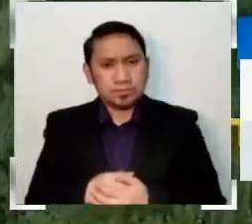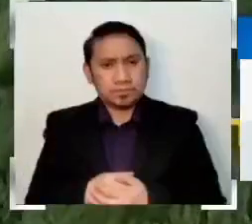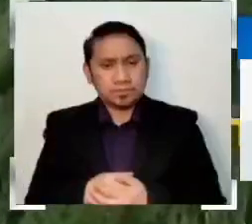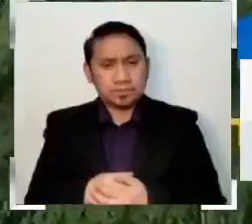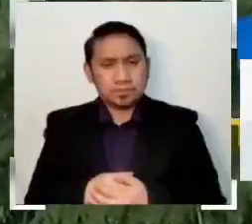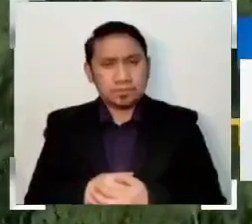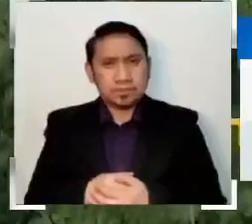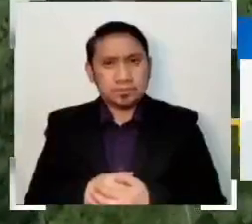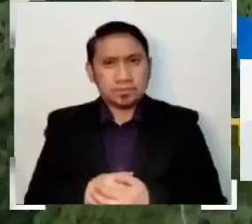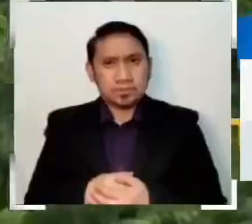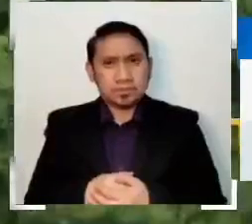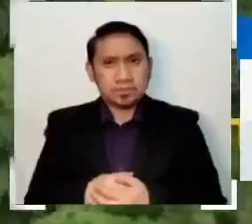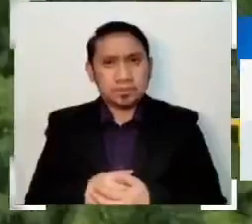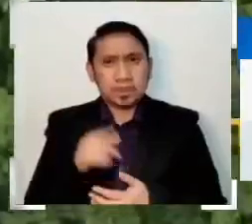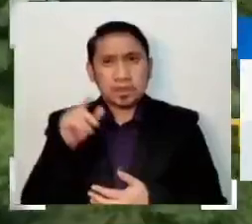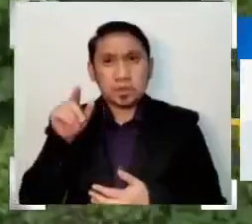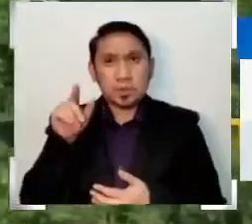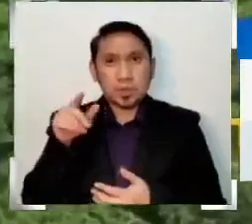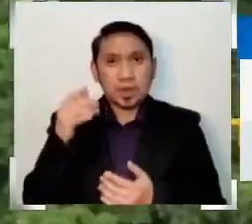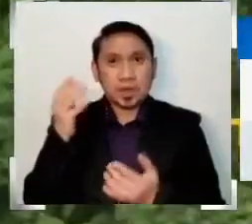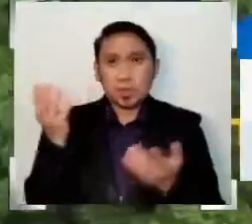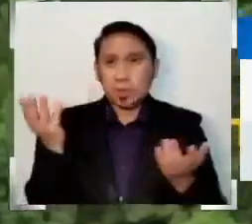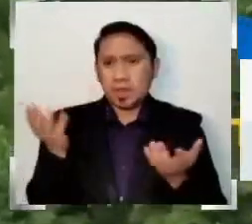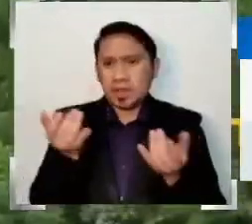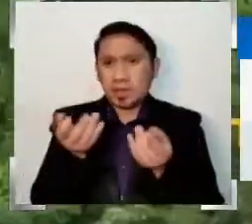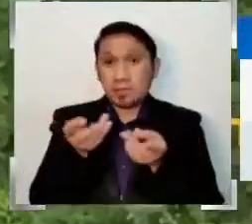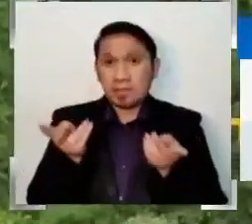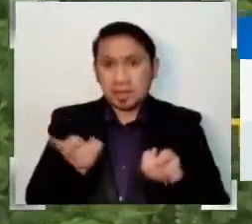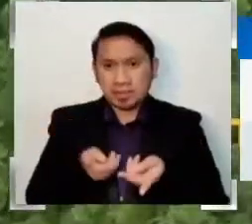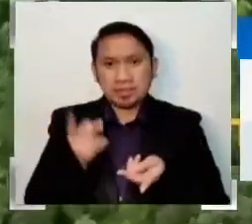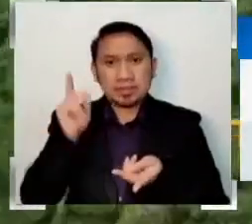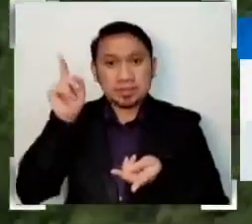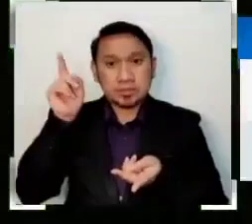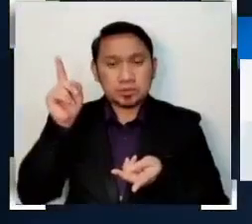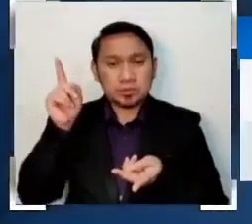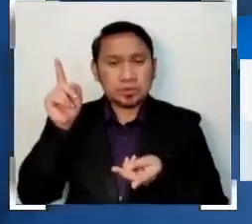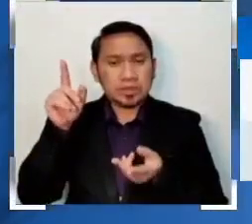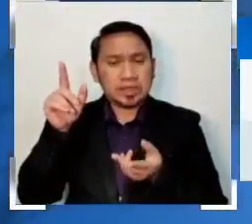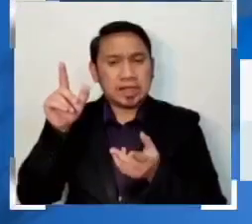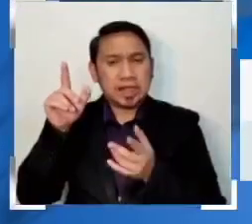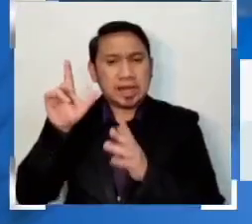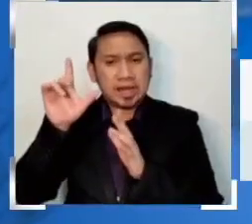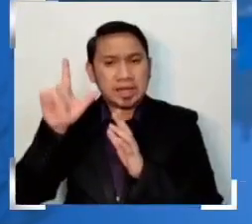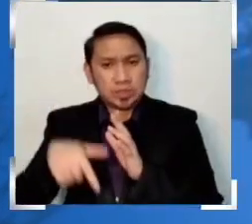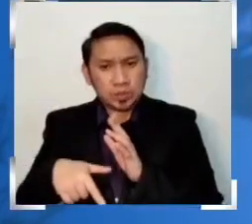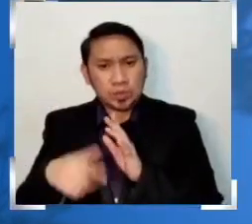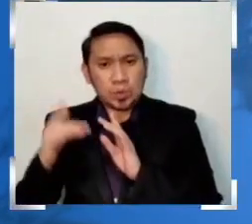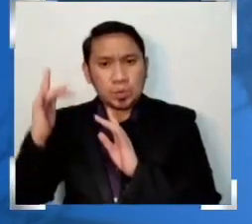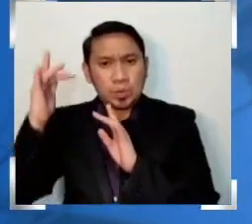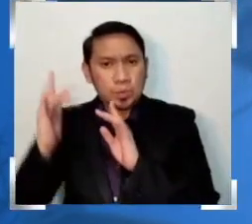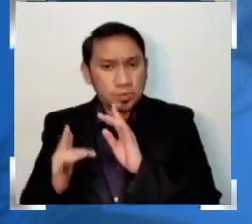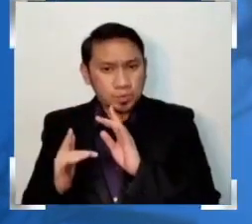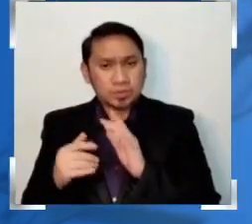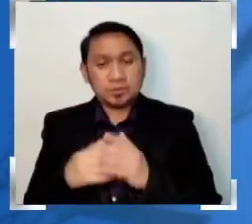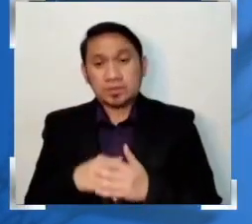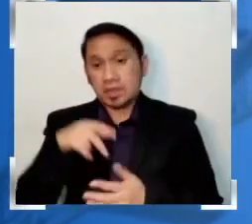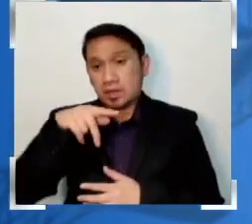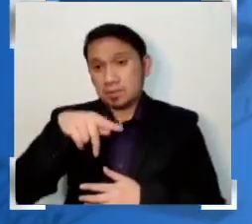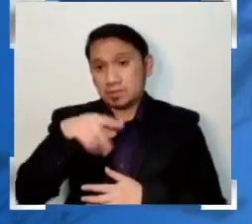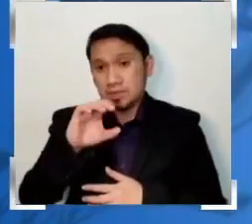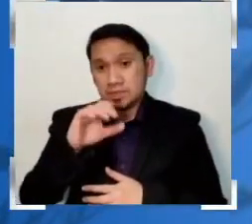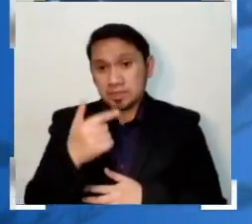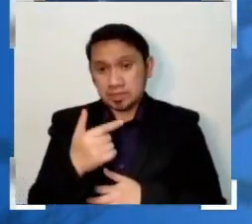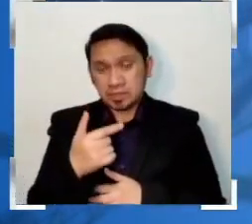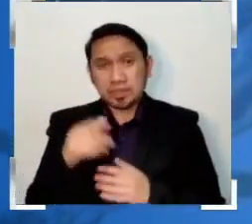Balabac ang huling lokasyon nito bago nawala ng koneksyon. Nagsasagawa na raw ang PCG ngayon ng search and rescue operation